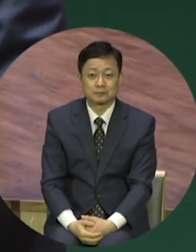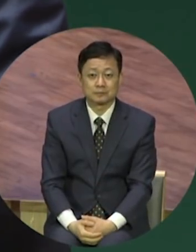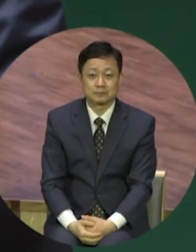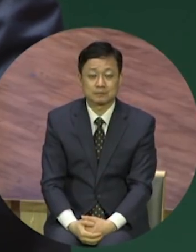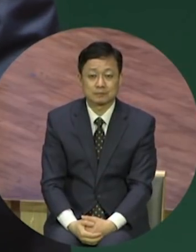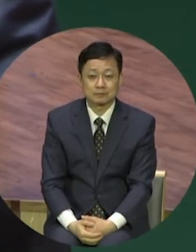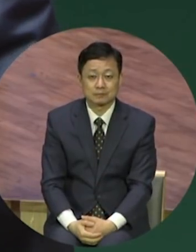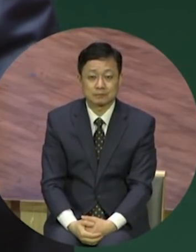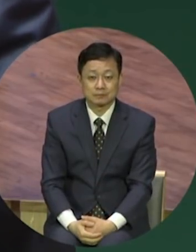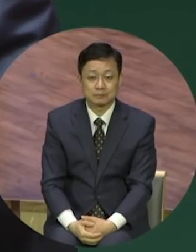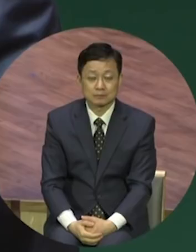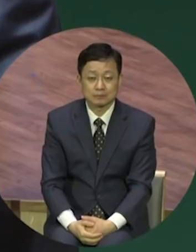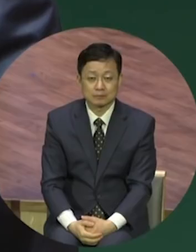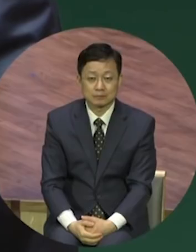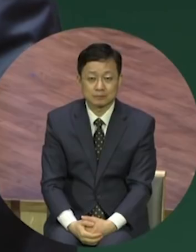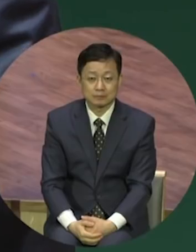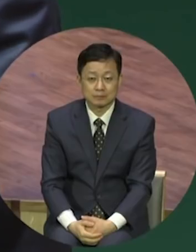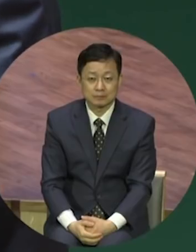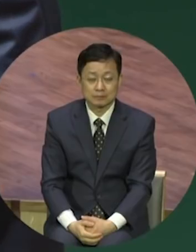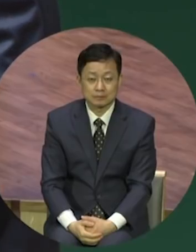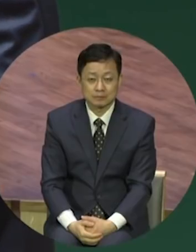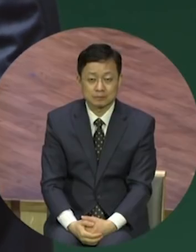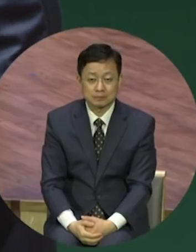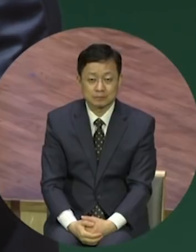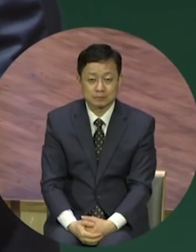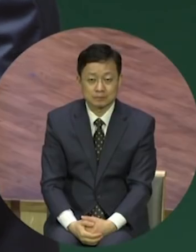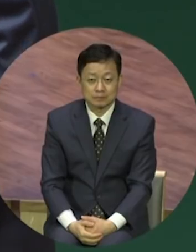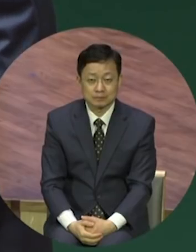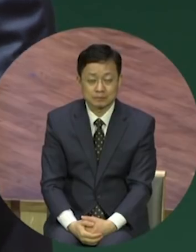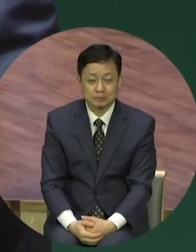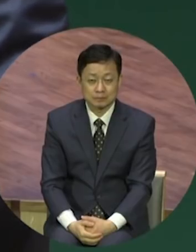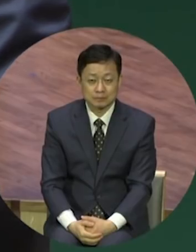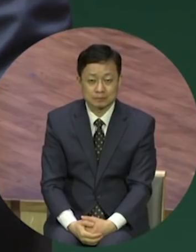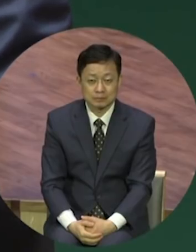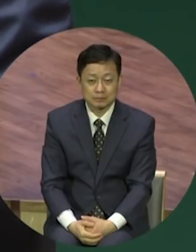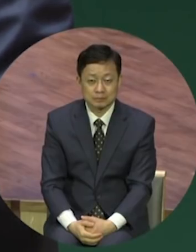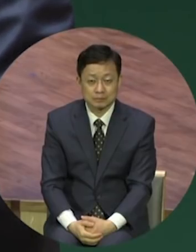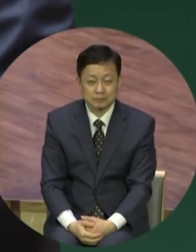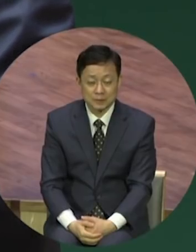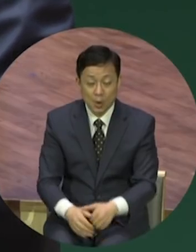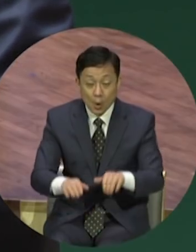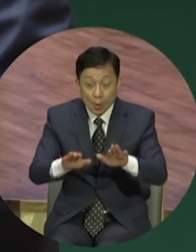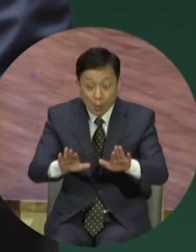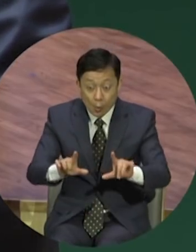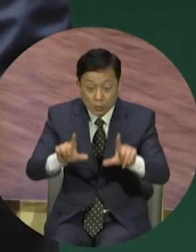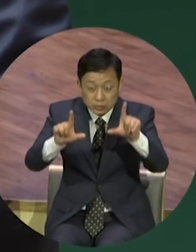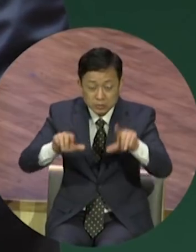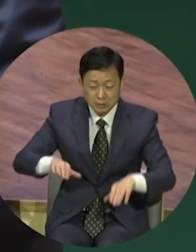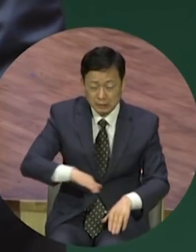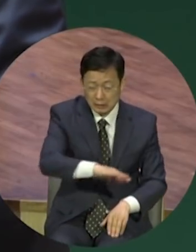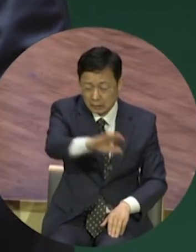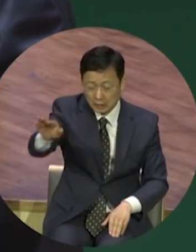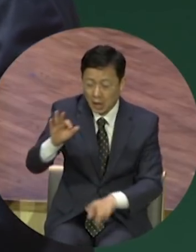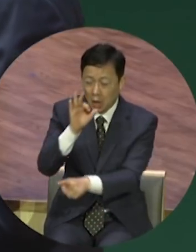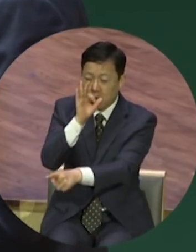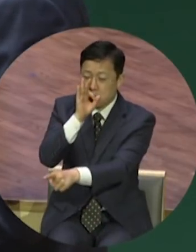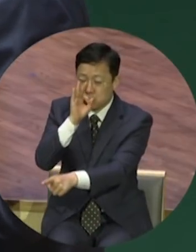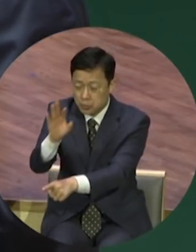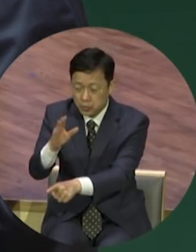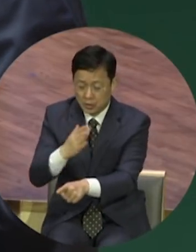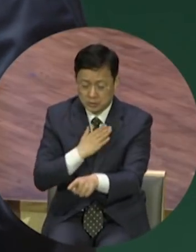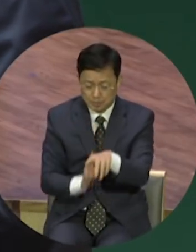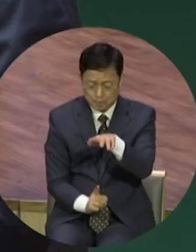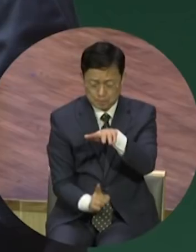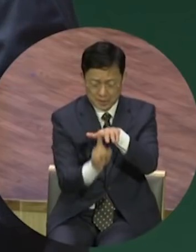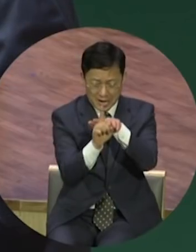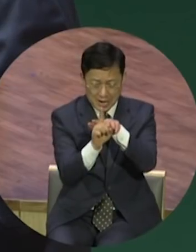그 누구도 할 수 없는 정말 하나님 앞에 드린 기도가 있어요. There is a prayer that I gave to God today